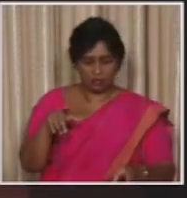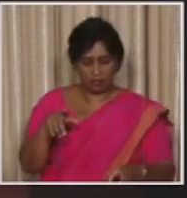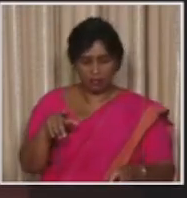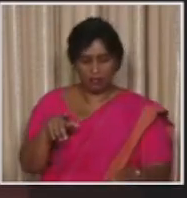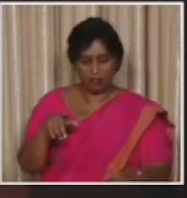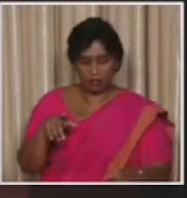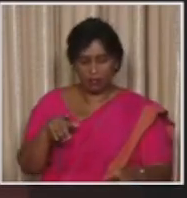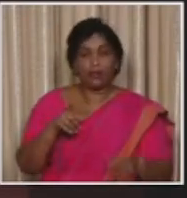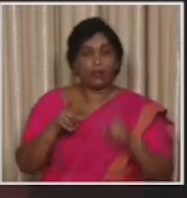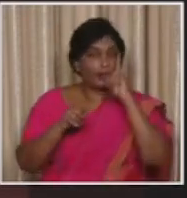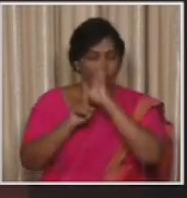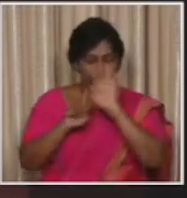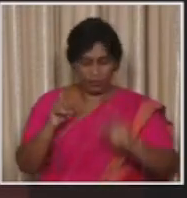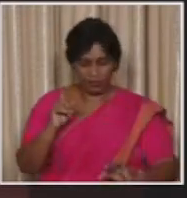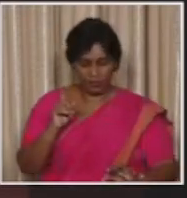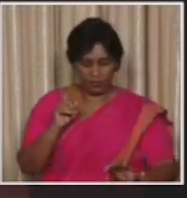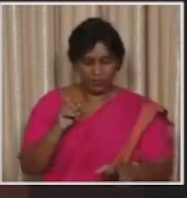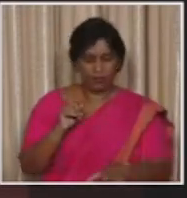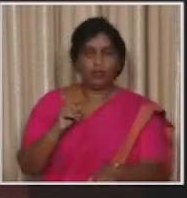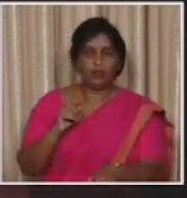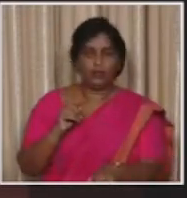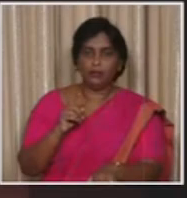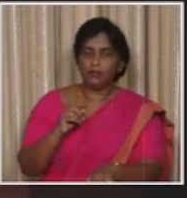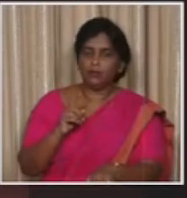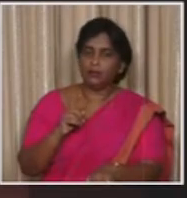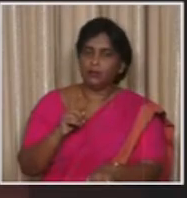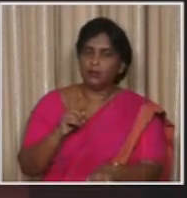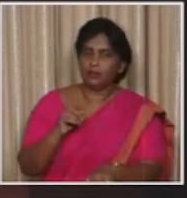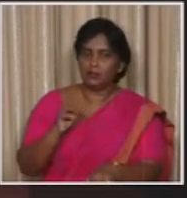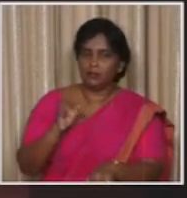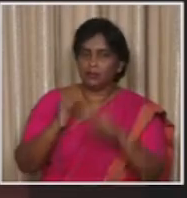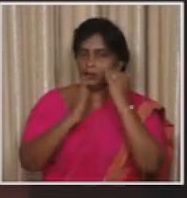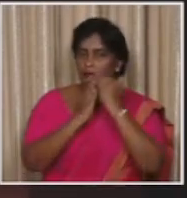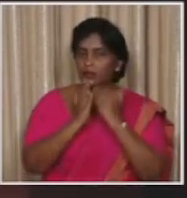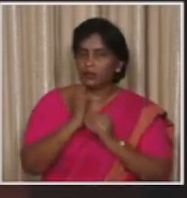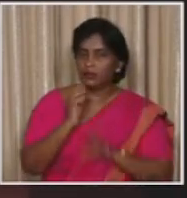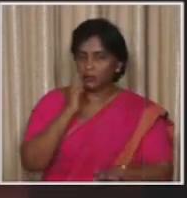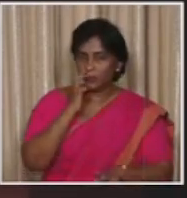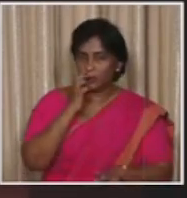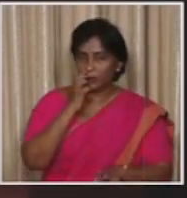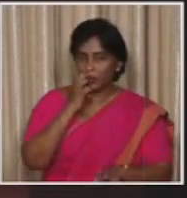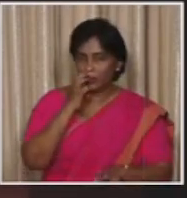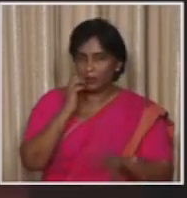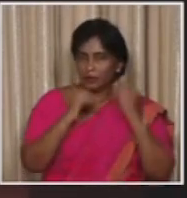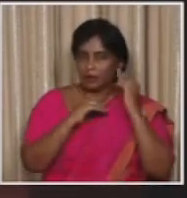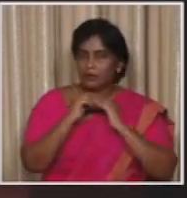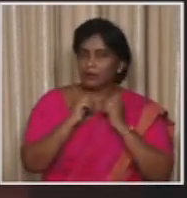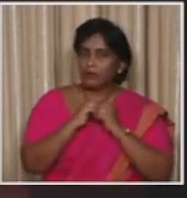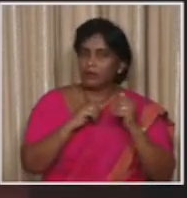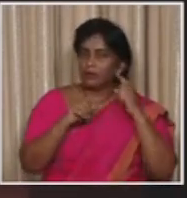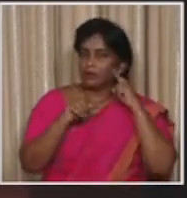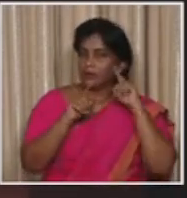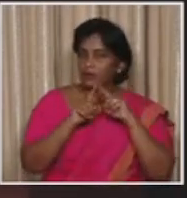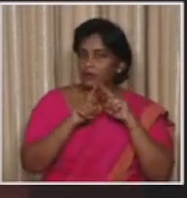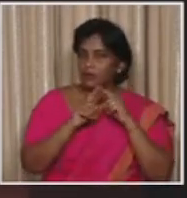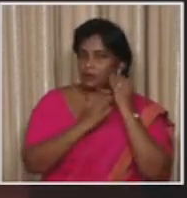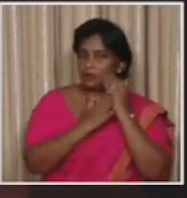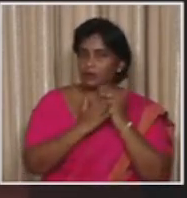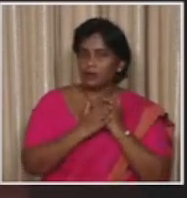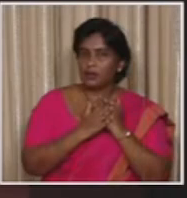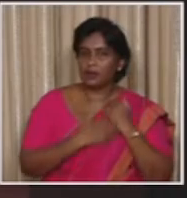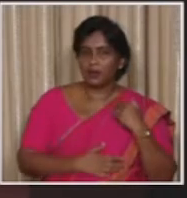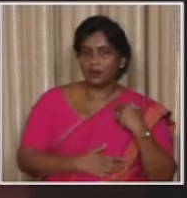නොවෙයි. ඒක මේ රටට තියෙන එකම මඟ නොවෙයි. ඒක